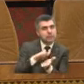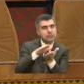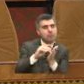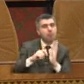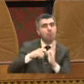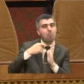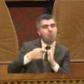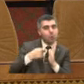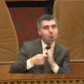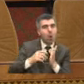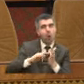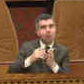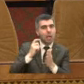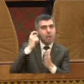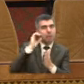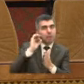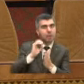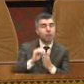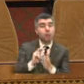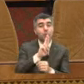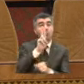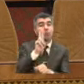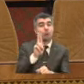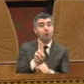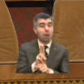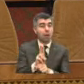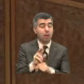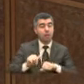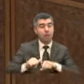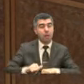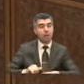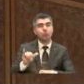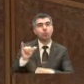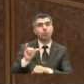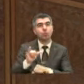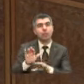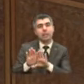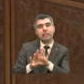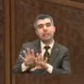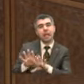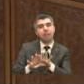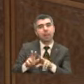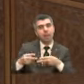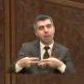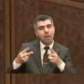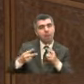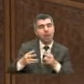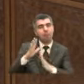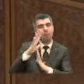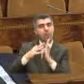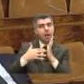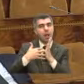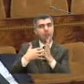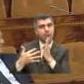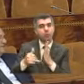حاملي المشاريع. نسأل سيادتكم عن التدابير المتخذة لإطلاق البرنامج للوجود، وما هي الإجراءات